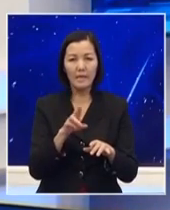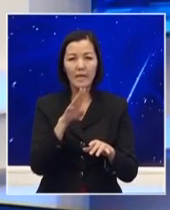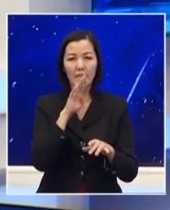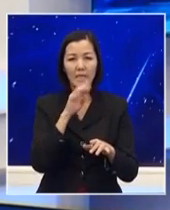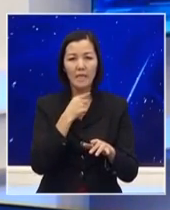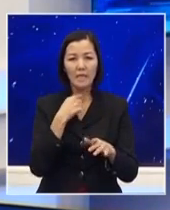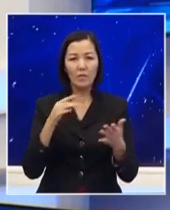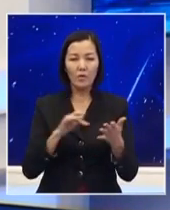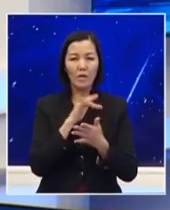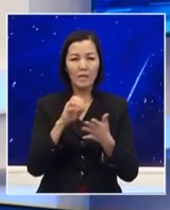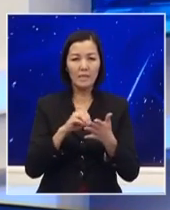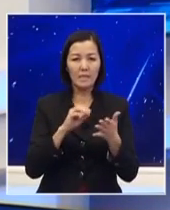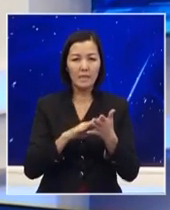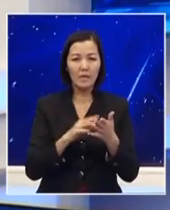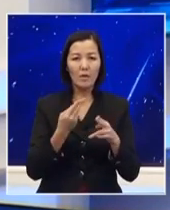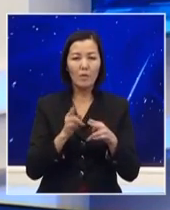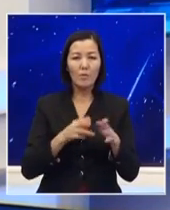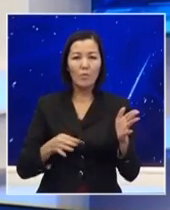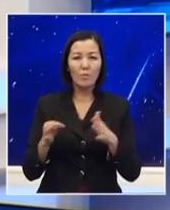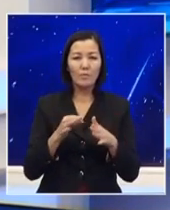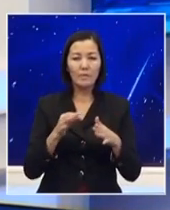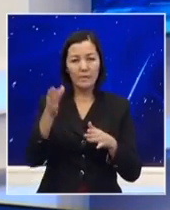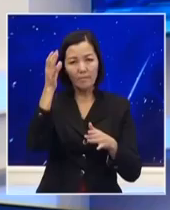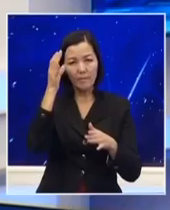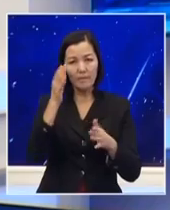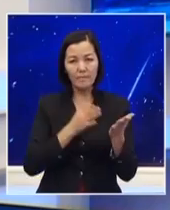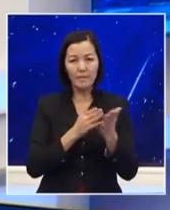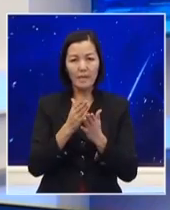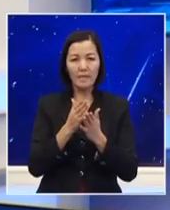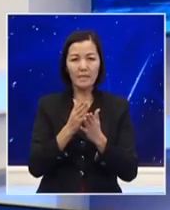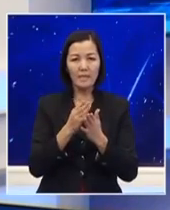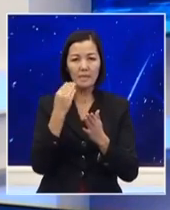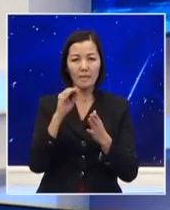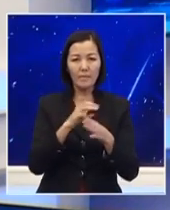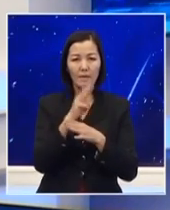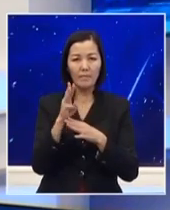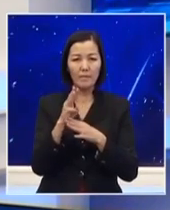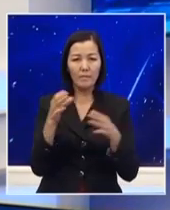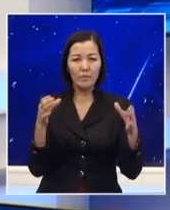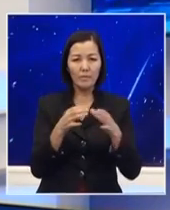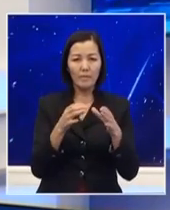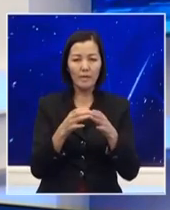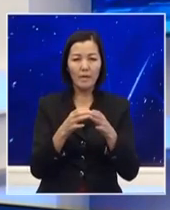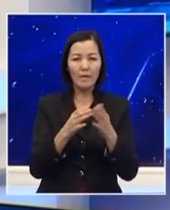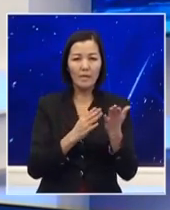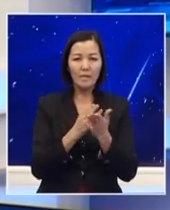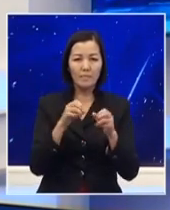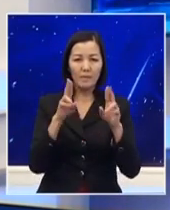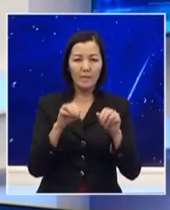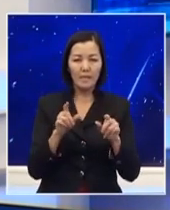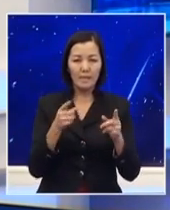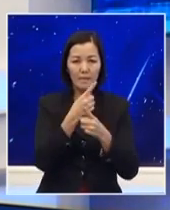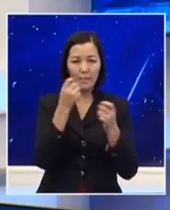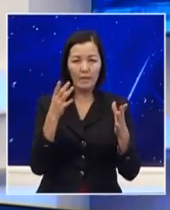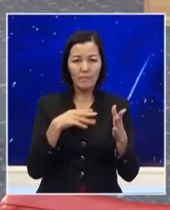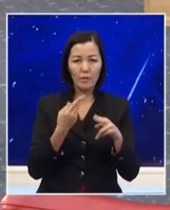Текелі, Талдықорған қалаларында тіркелген. Бұл туралы облыстық білім саласына қарасты сапаны қамтамасыз ету департаменті мамандары мәлімдеді. Олар